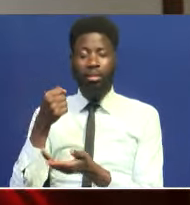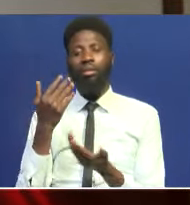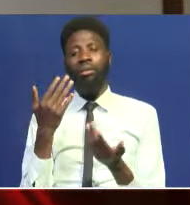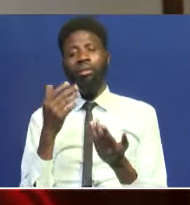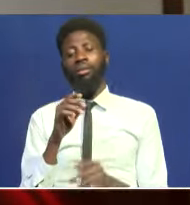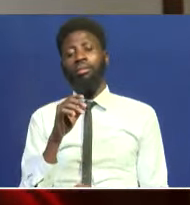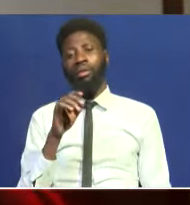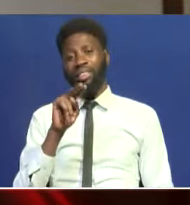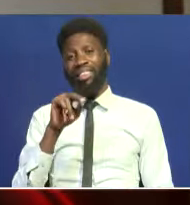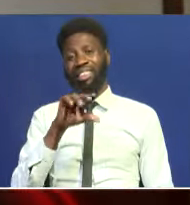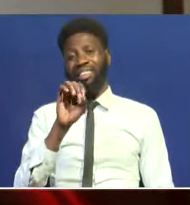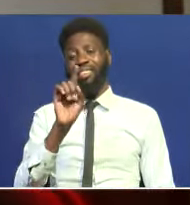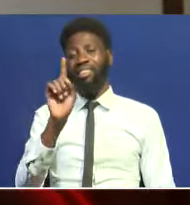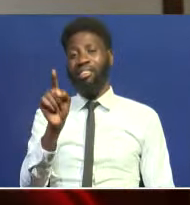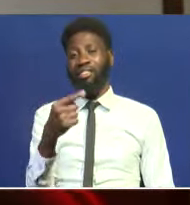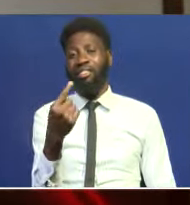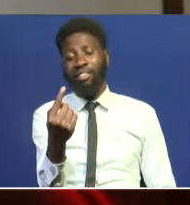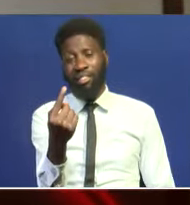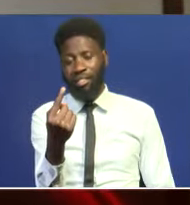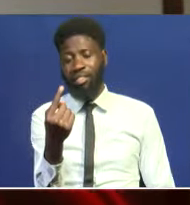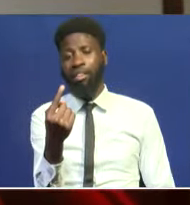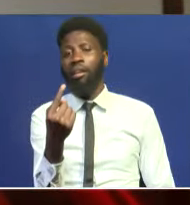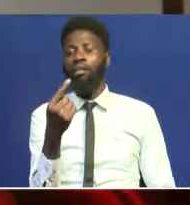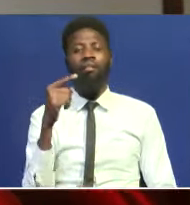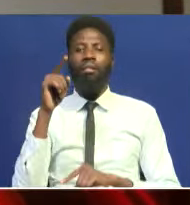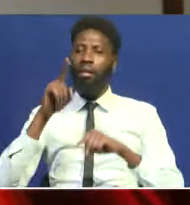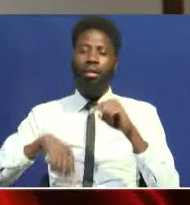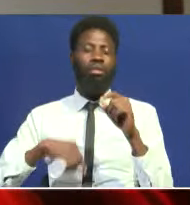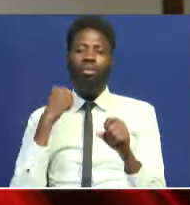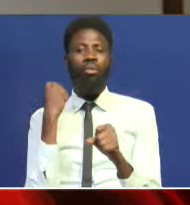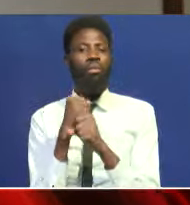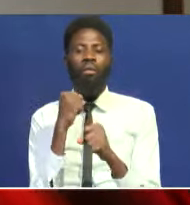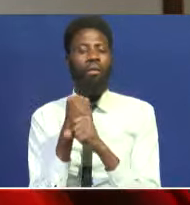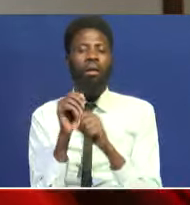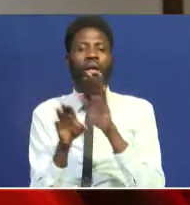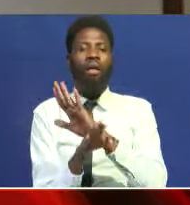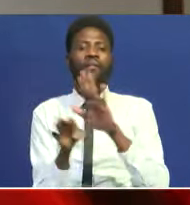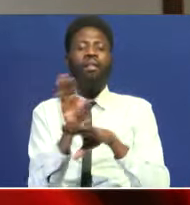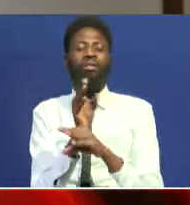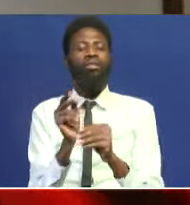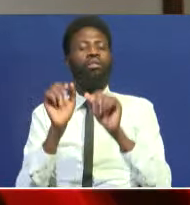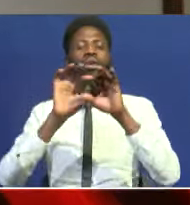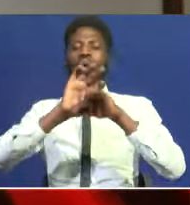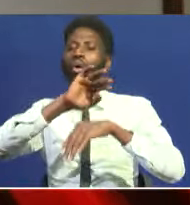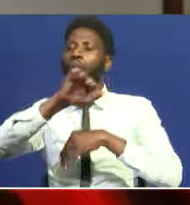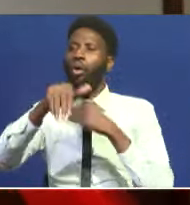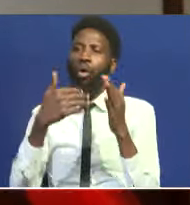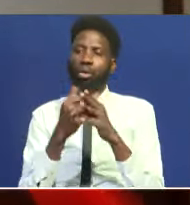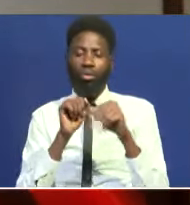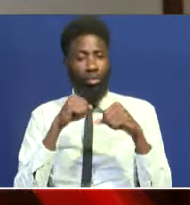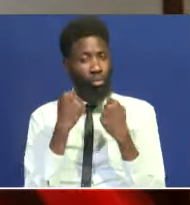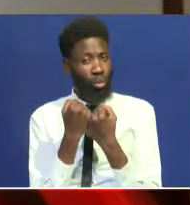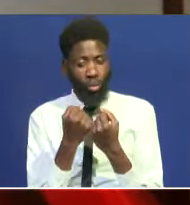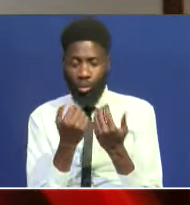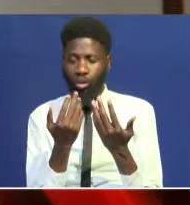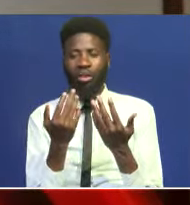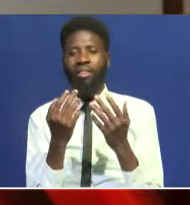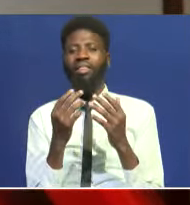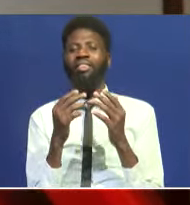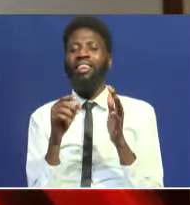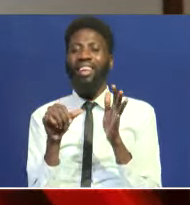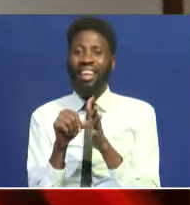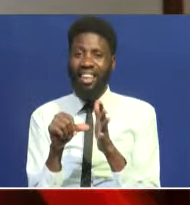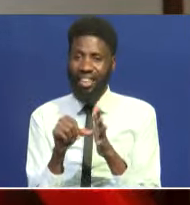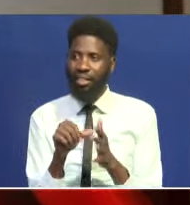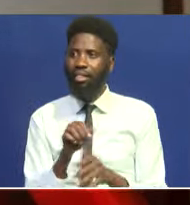serikali hawezi wakafanya mambo yote, hawezi tukaleta suluhisho kwa mambo haya yote ya kijamii. Lakini serikali ni muhimu sana, kwa sababu serikali iko kila